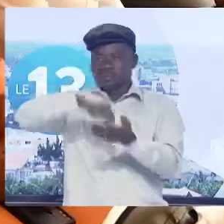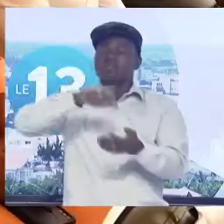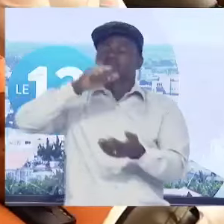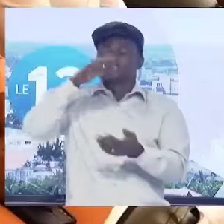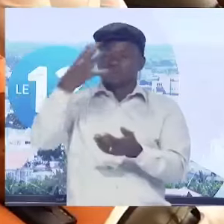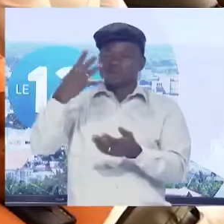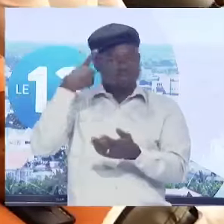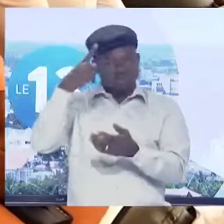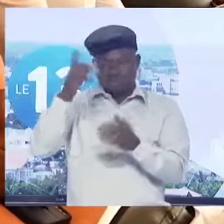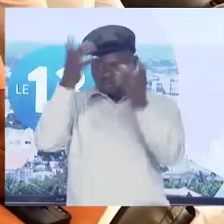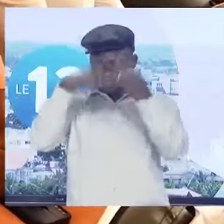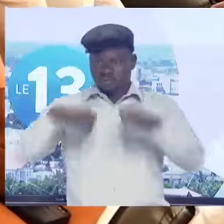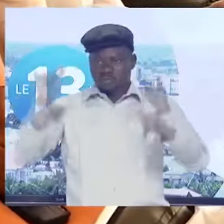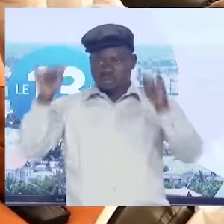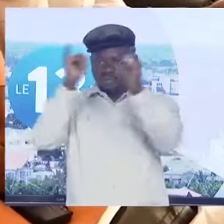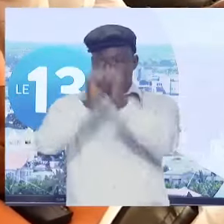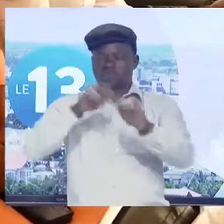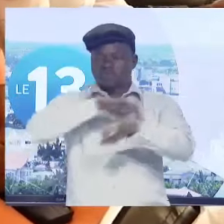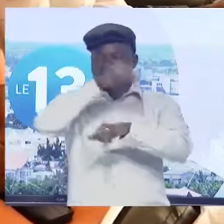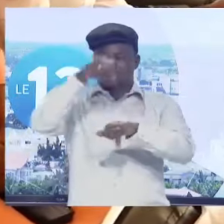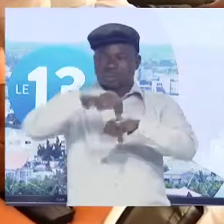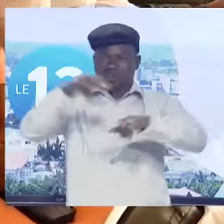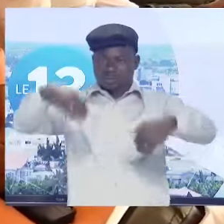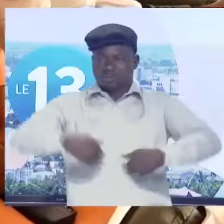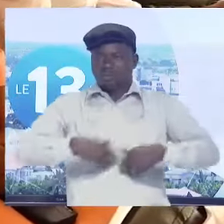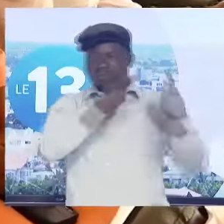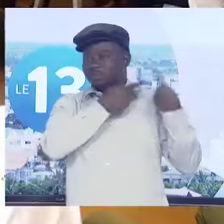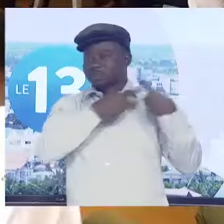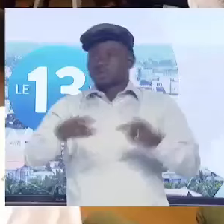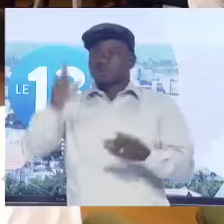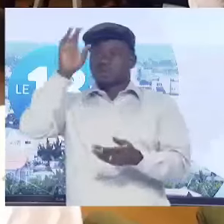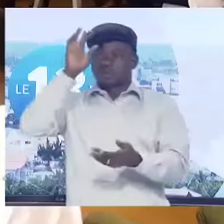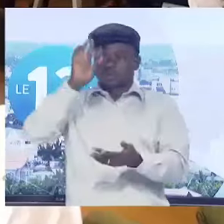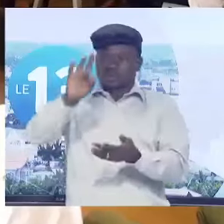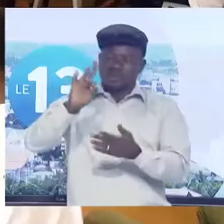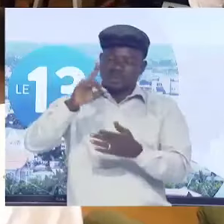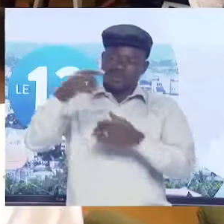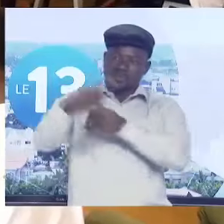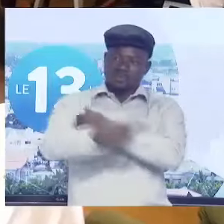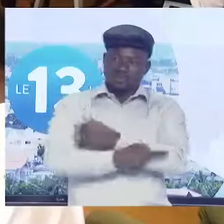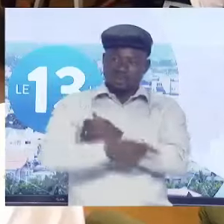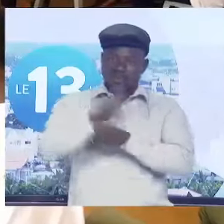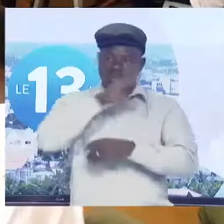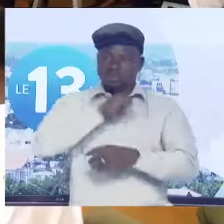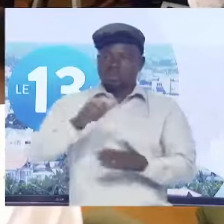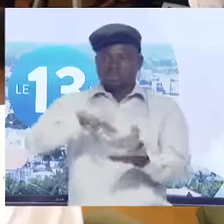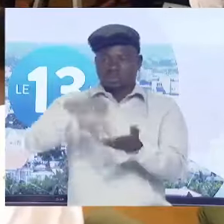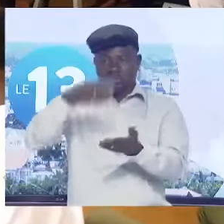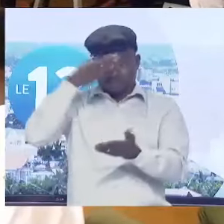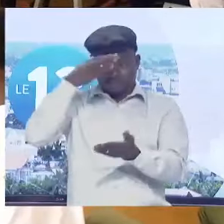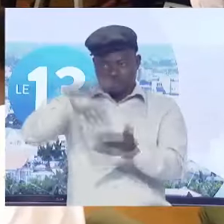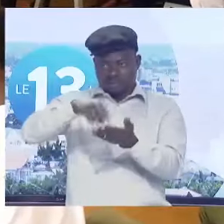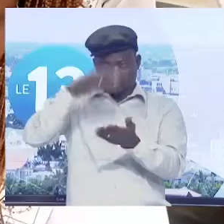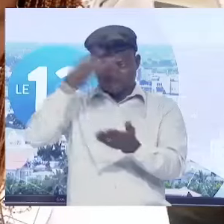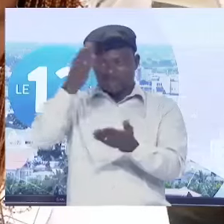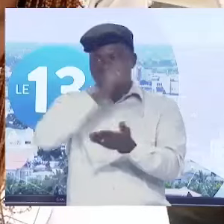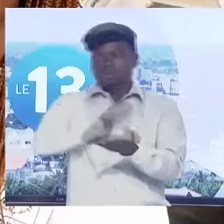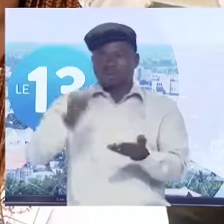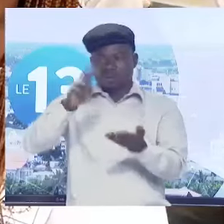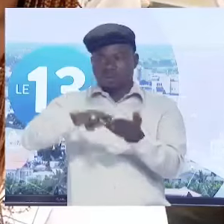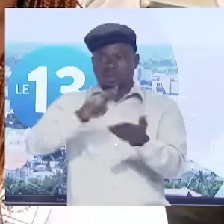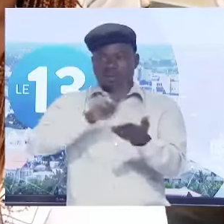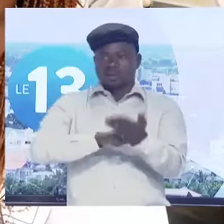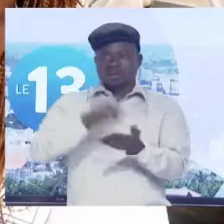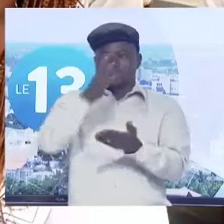jeunesse. Durant 8 jours, ces 150 campeurs vont se consacrer à l'apprentissage des règles du civisme et